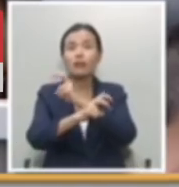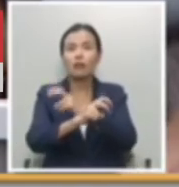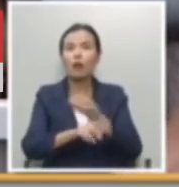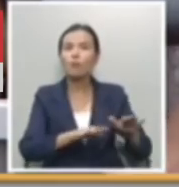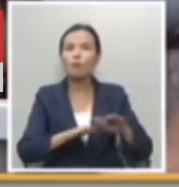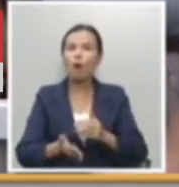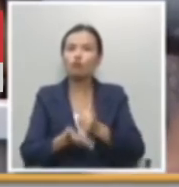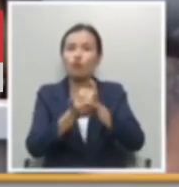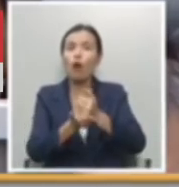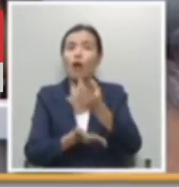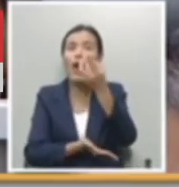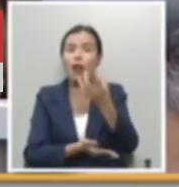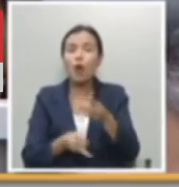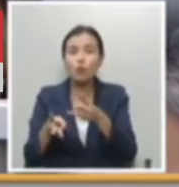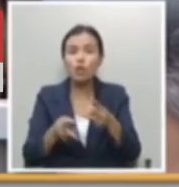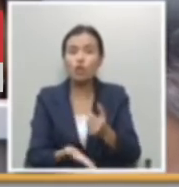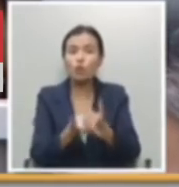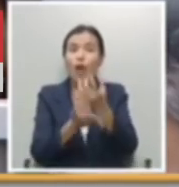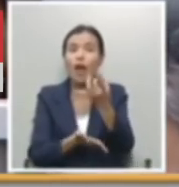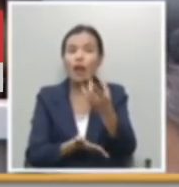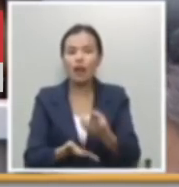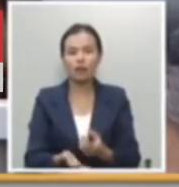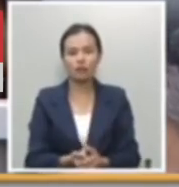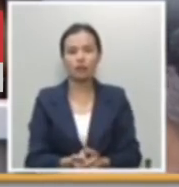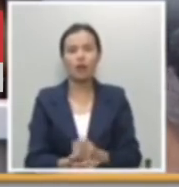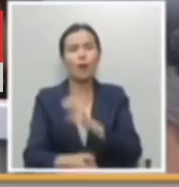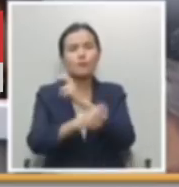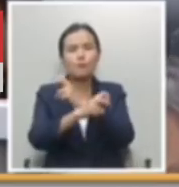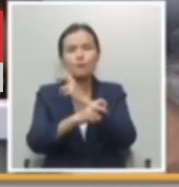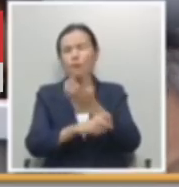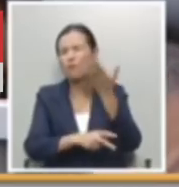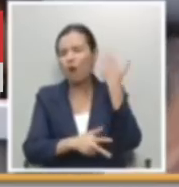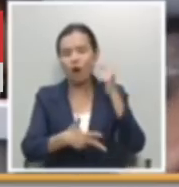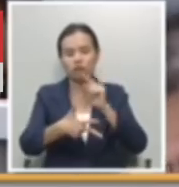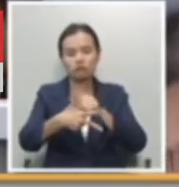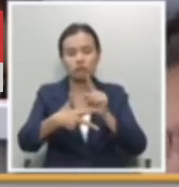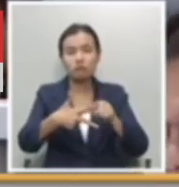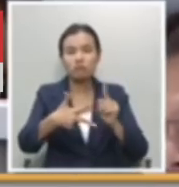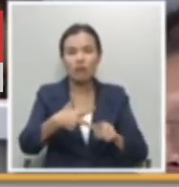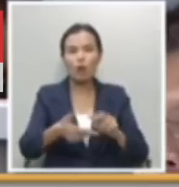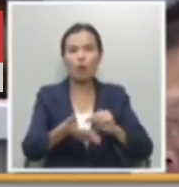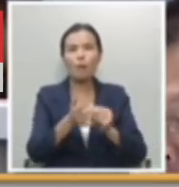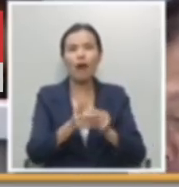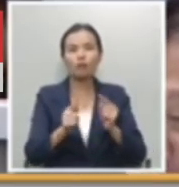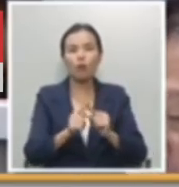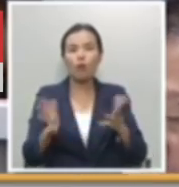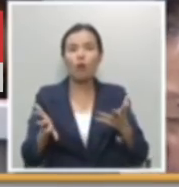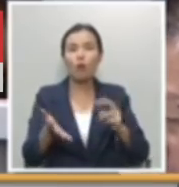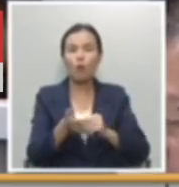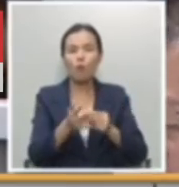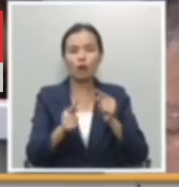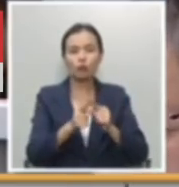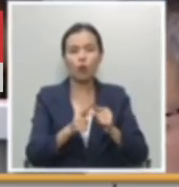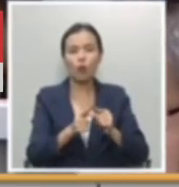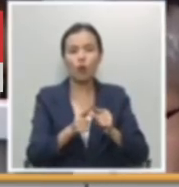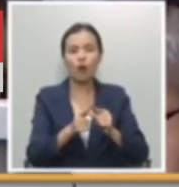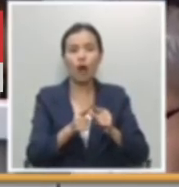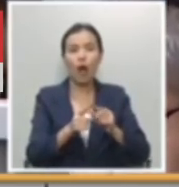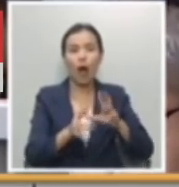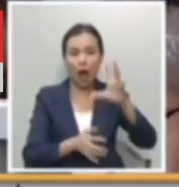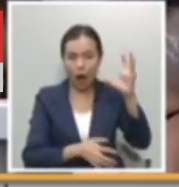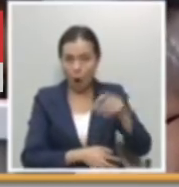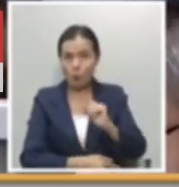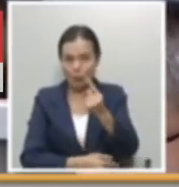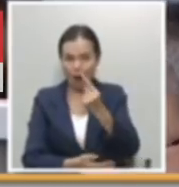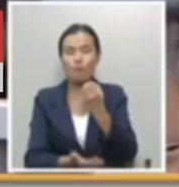ยเหลือเขายังไงบอกว่าเฮ้ยไอสารพิษตัวเก่าพลาขวดเนี่ยมันเป็นผีหายไปแล้วแต่ปลอบตัวใหม่กำลังจะมาเพราะมัน